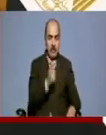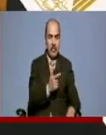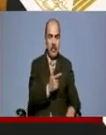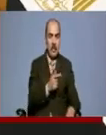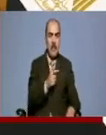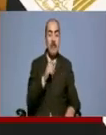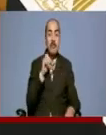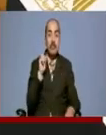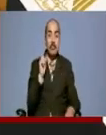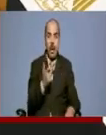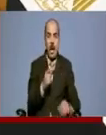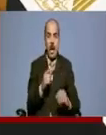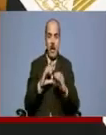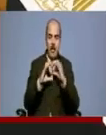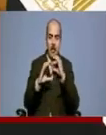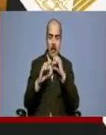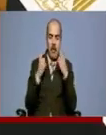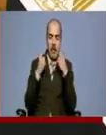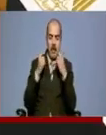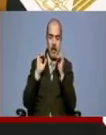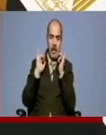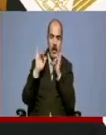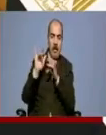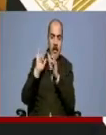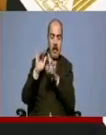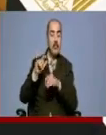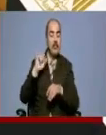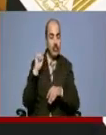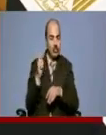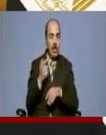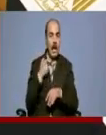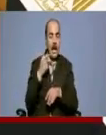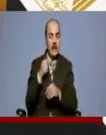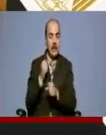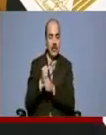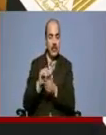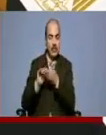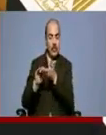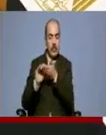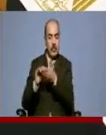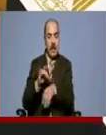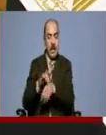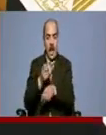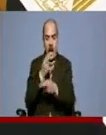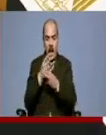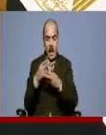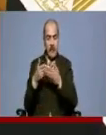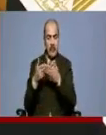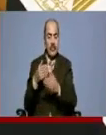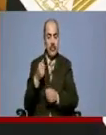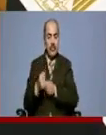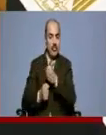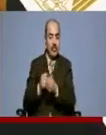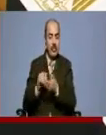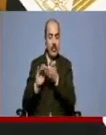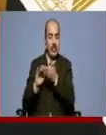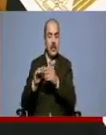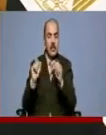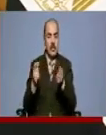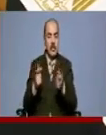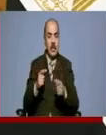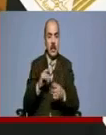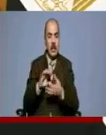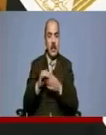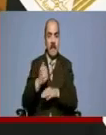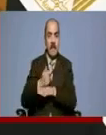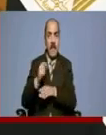تصريحات سياده الرئيس وبيتحب حوالين اللي انتم بتعملوه ده عايزين تدونا لفين عايزين تخلونا نوصل لايه ان اهالي